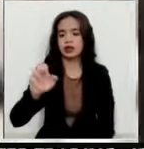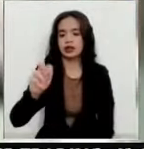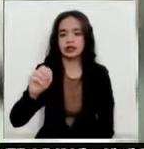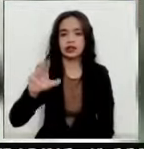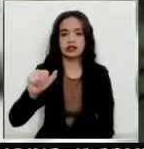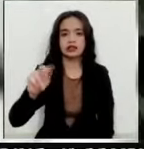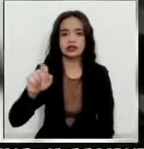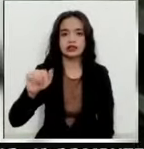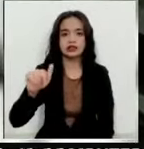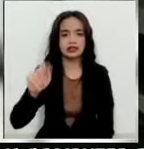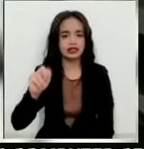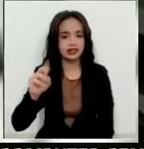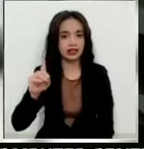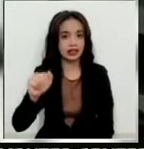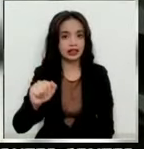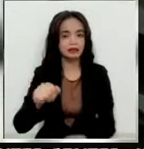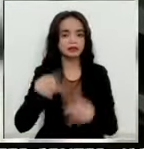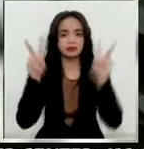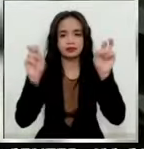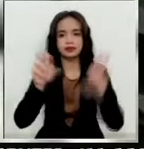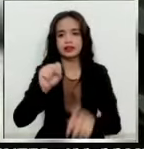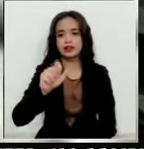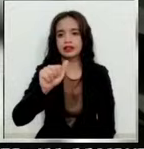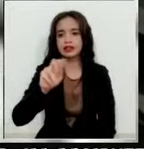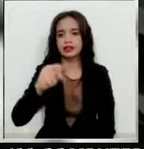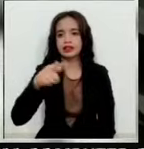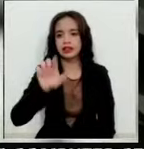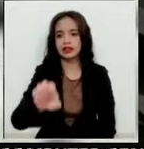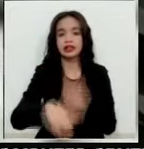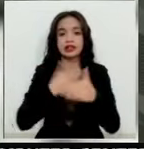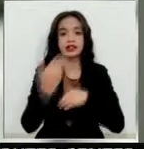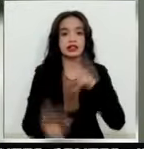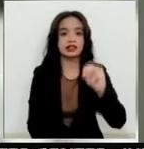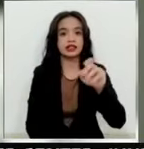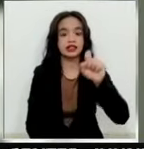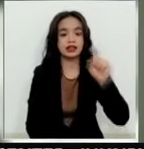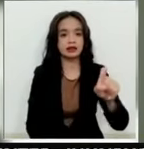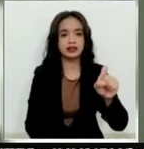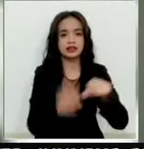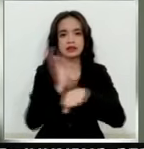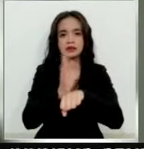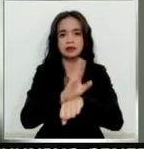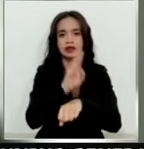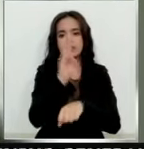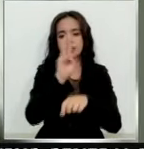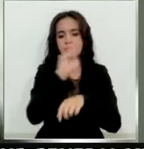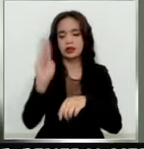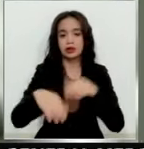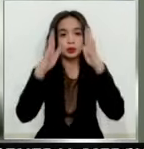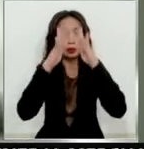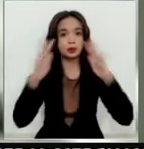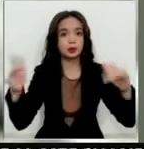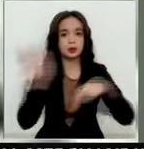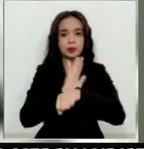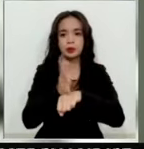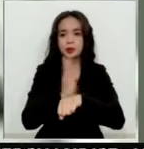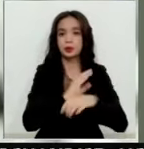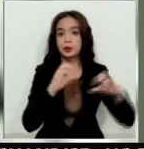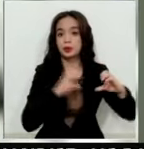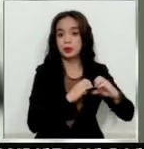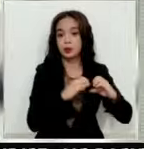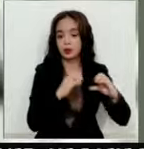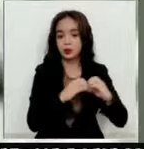Sangre. Si Max sa MMFF movie niya sa ilalim ng GMA Pictures at GMA Public Affairs